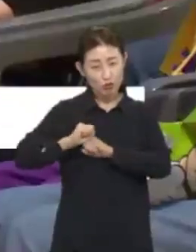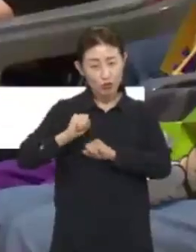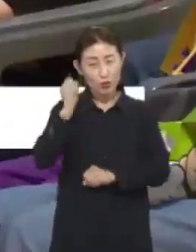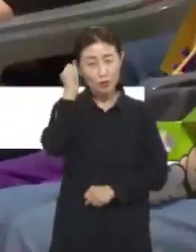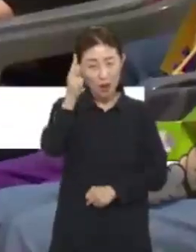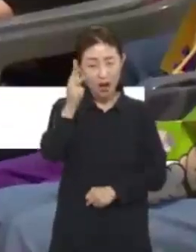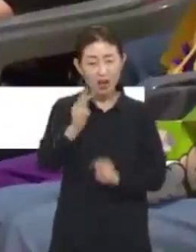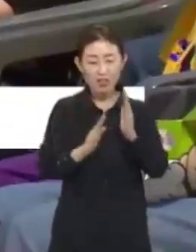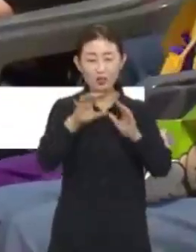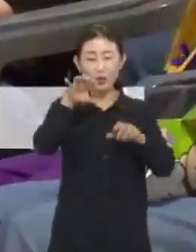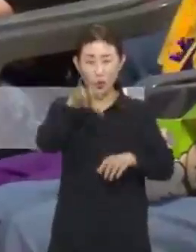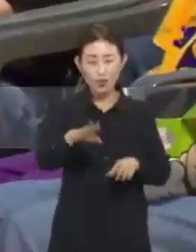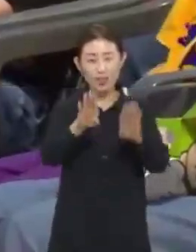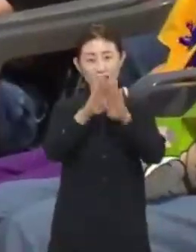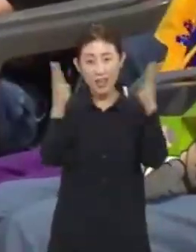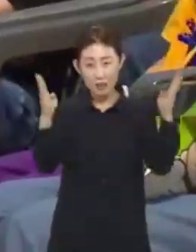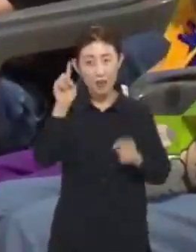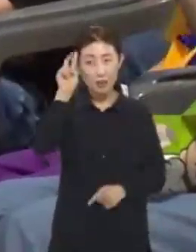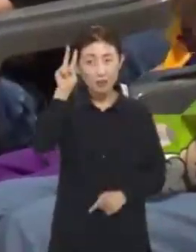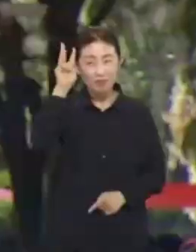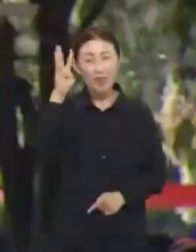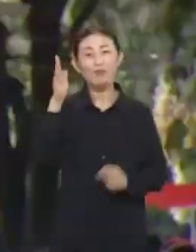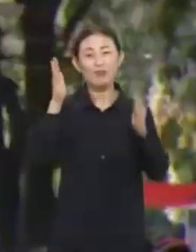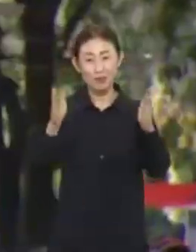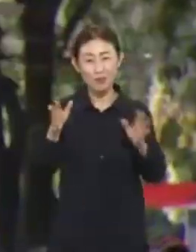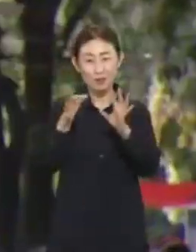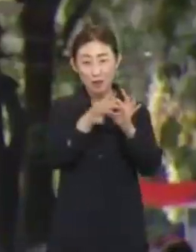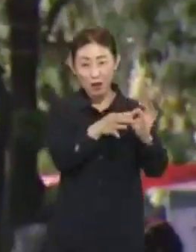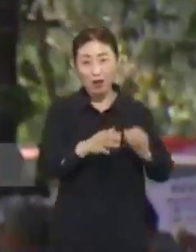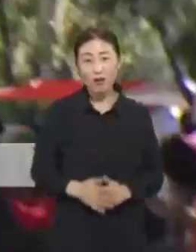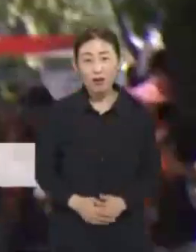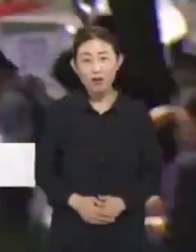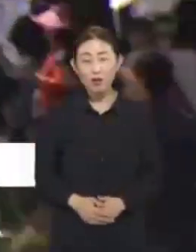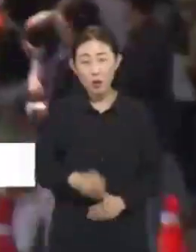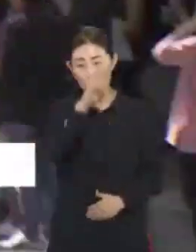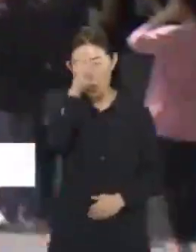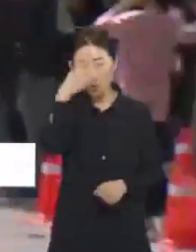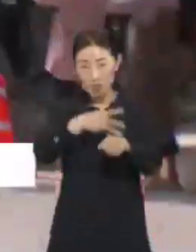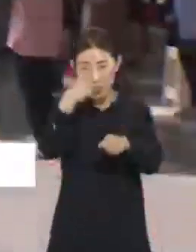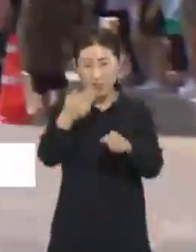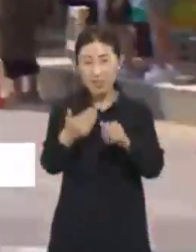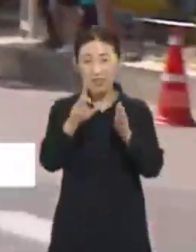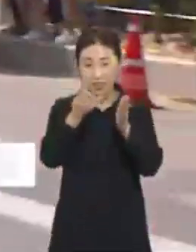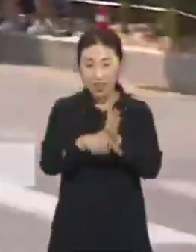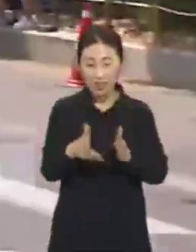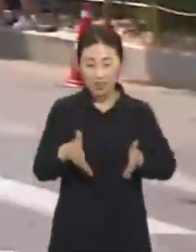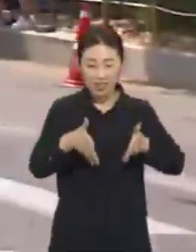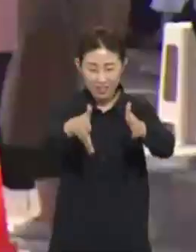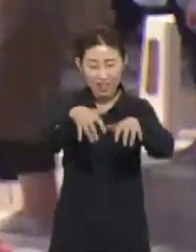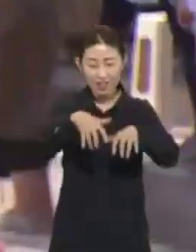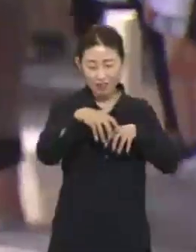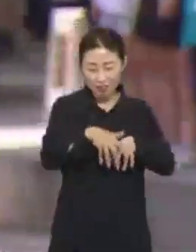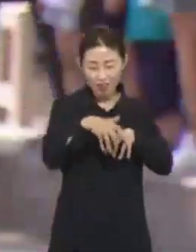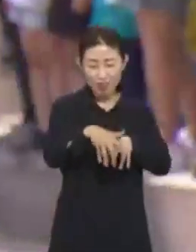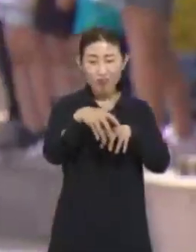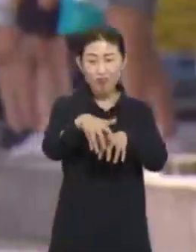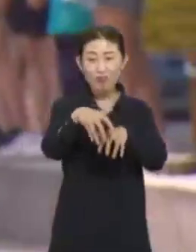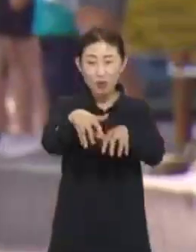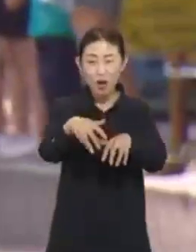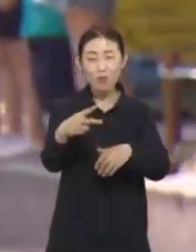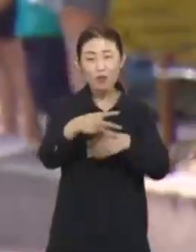열리는 개막식을 시작으로 3일간 펼쳐집니다. 개막식에 앞서 오후 3시부터 펼쳐지는 거리 퍼레이드에는